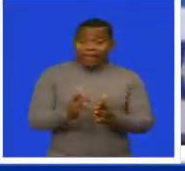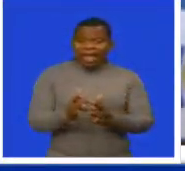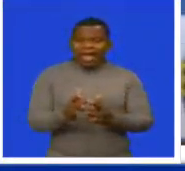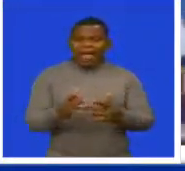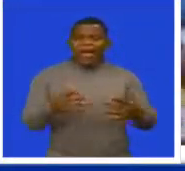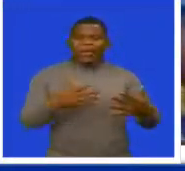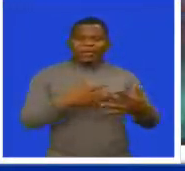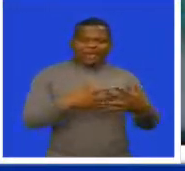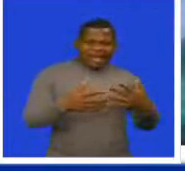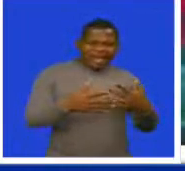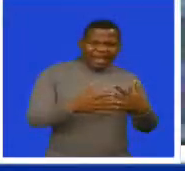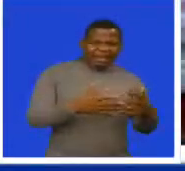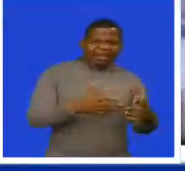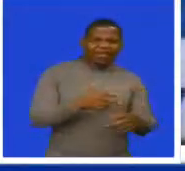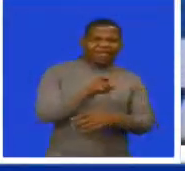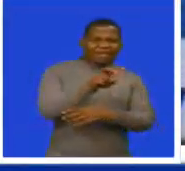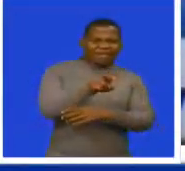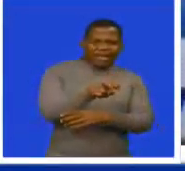letilishumi natimbili